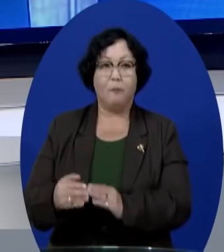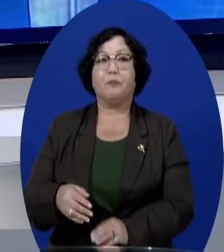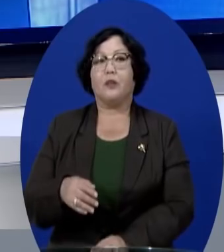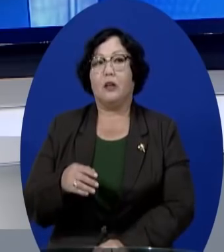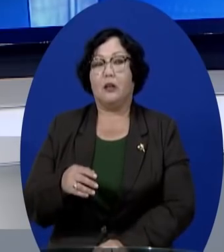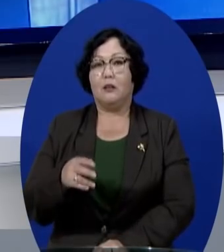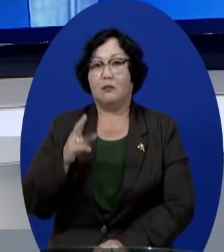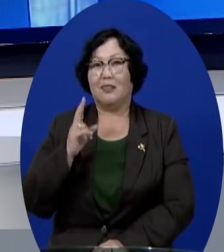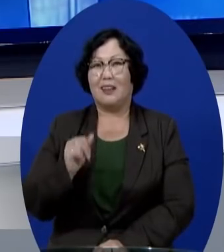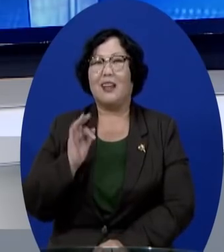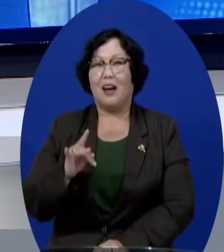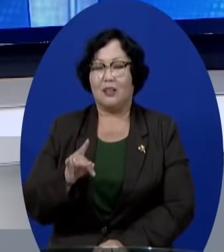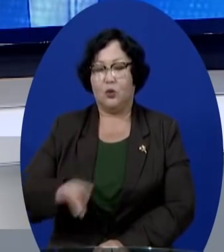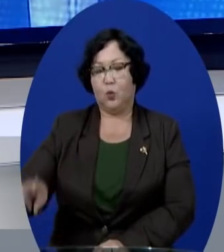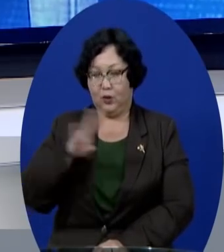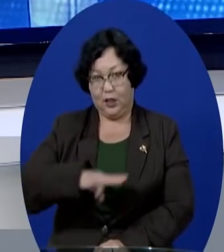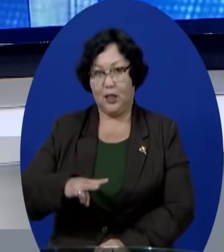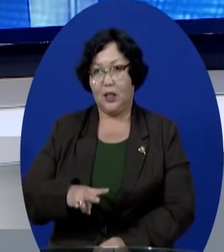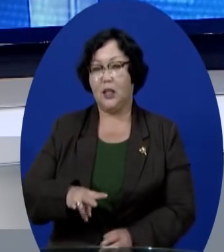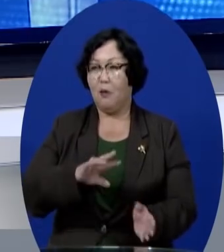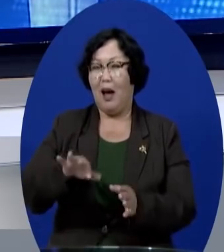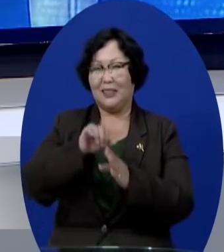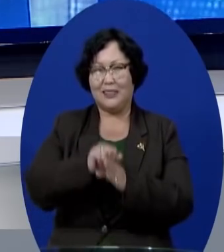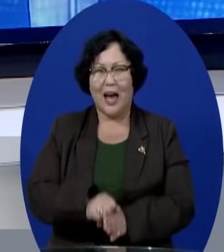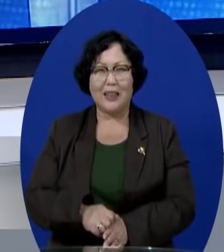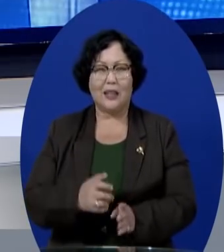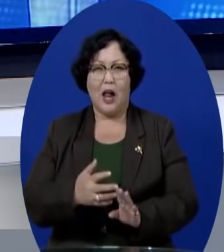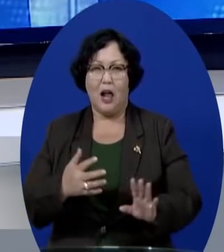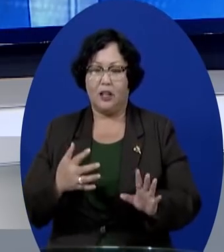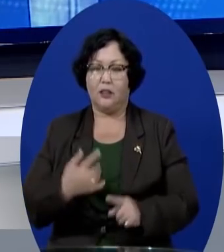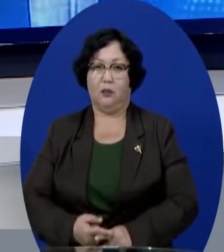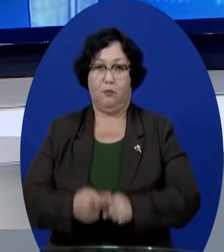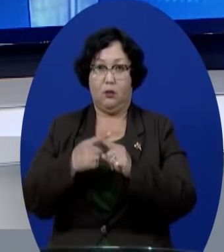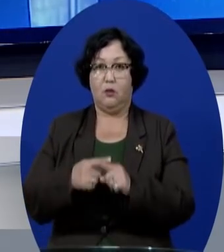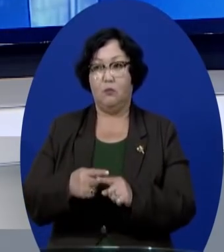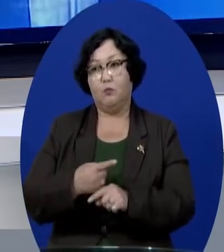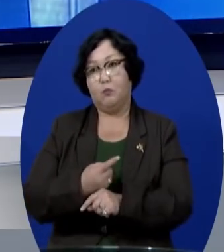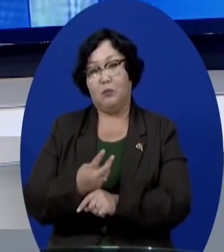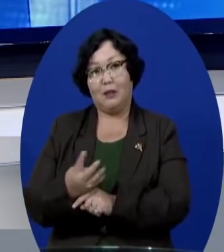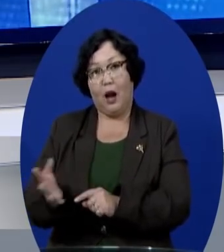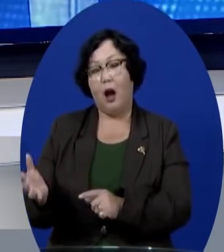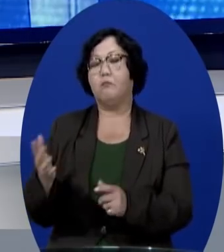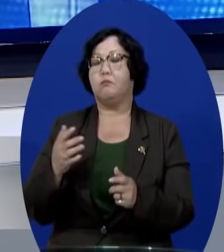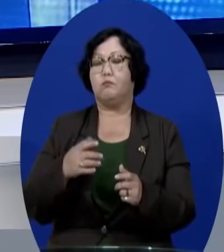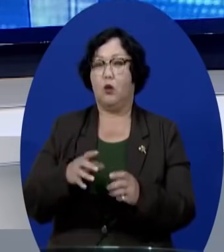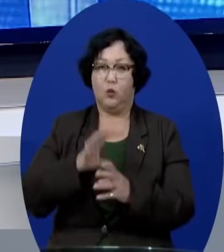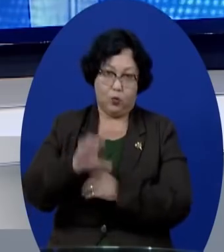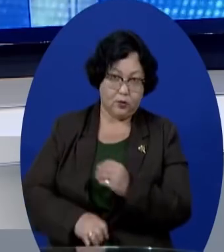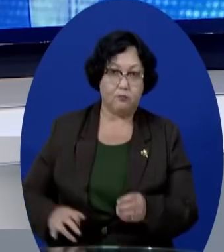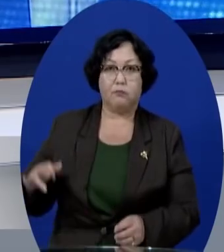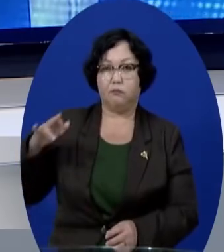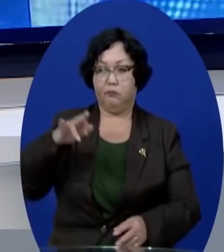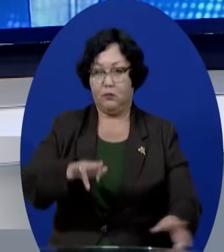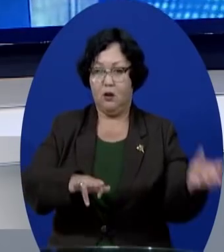ачаалал хэтэрснээс болоод түр хугацаанд саатсан. Гэхдээ хідэн цагийн дараа Афганистаны нийслэл Кабул хотын олон улсын нисэх буудлаас